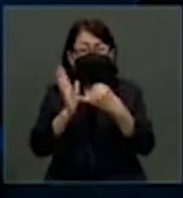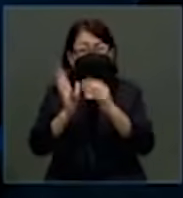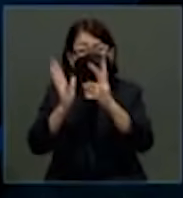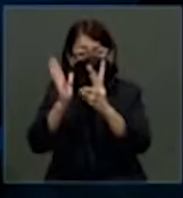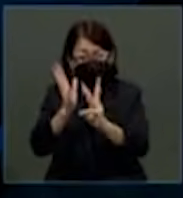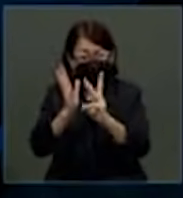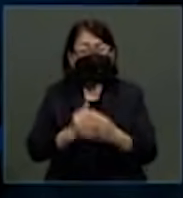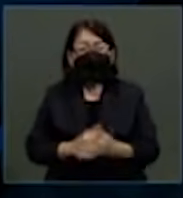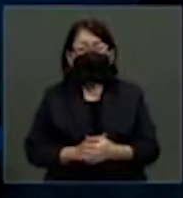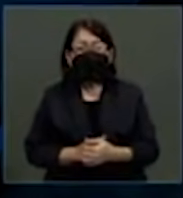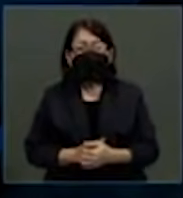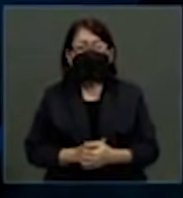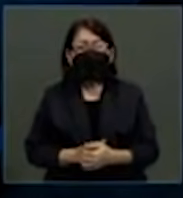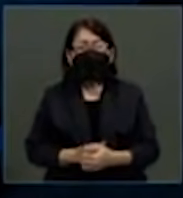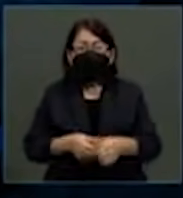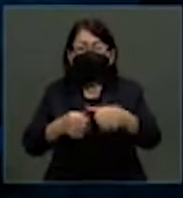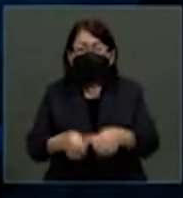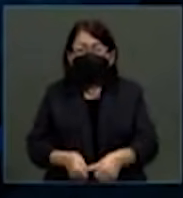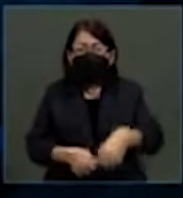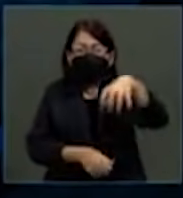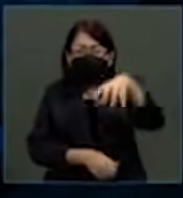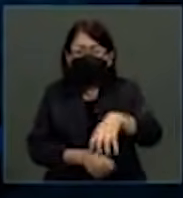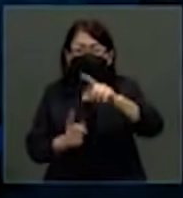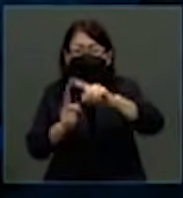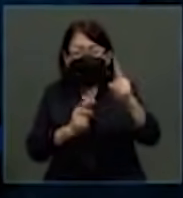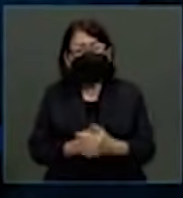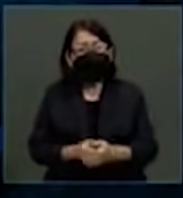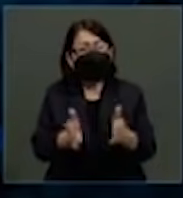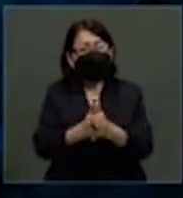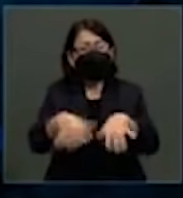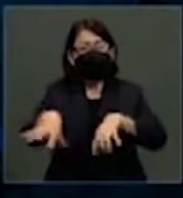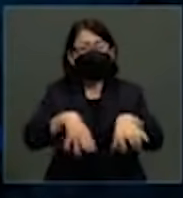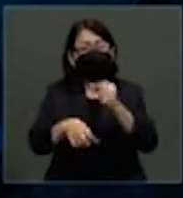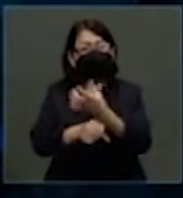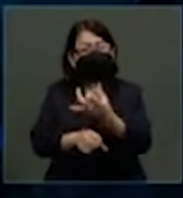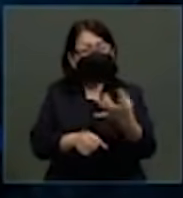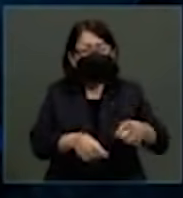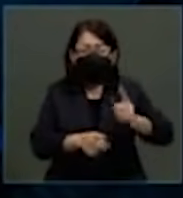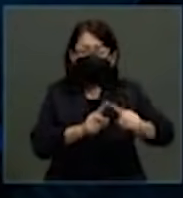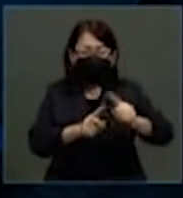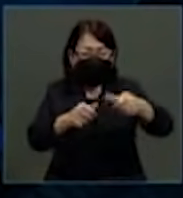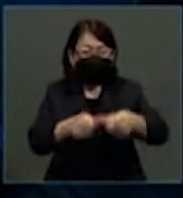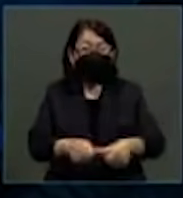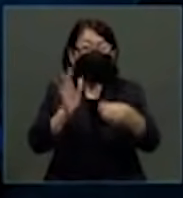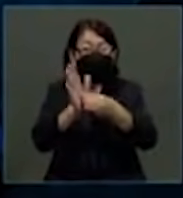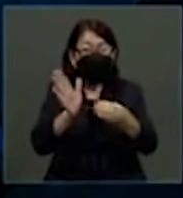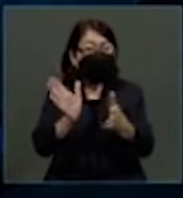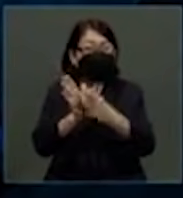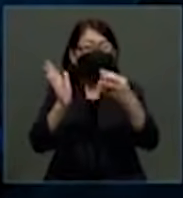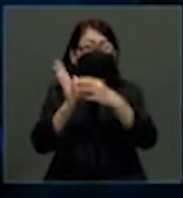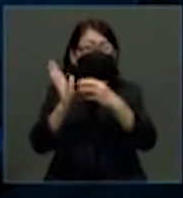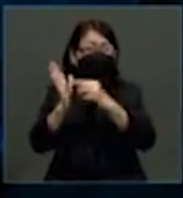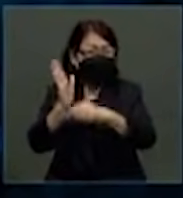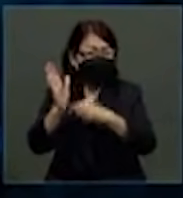ลอันนี้ก็สำหรับทาง6จังหวัดนะครับสำหรับสถานการณ์สถาน